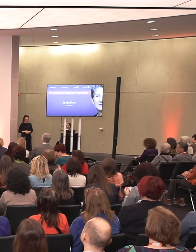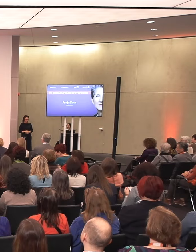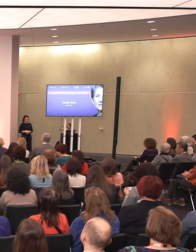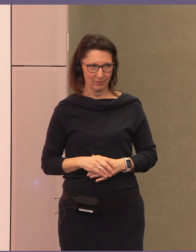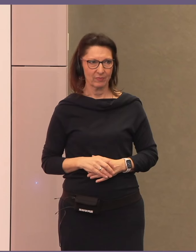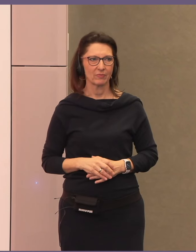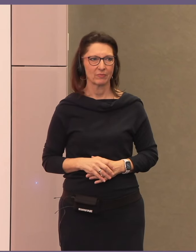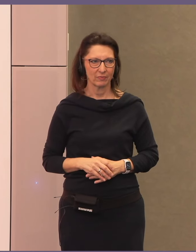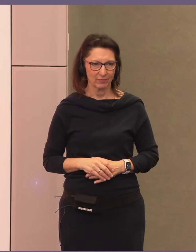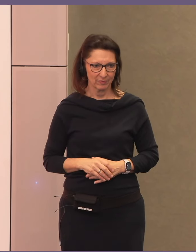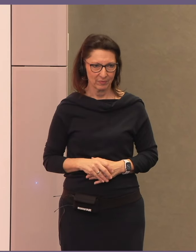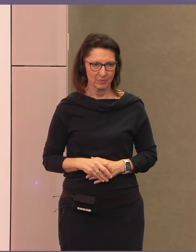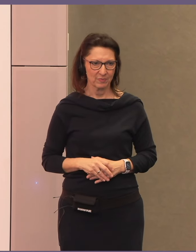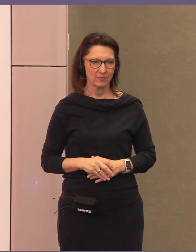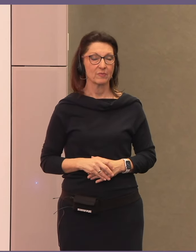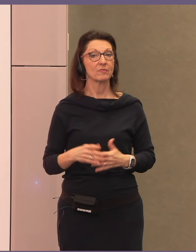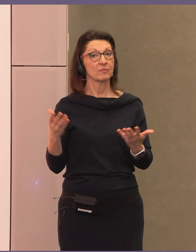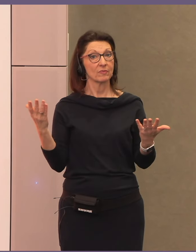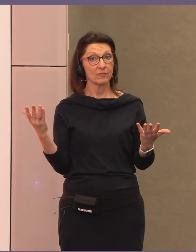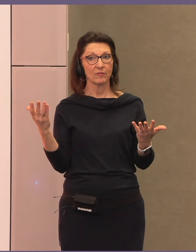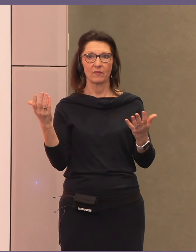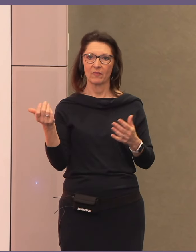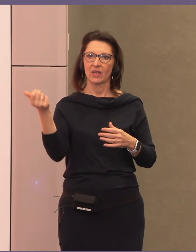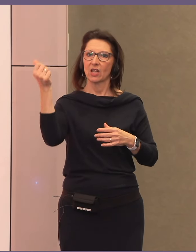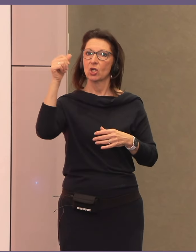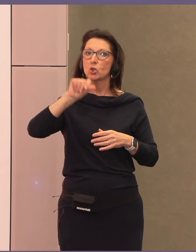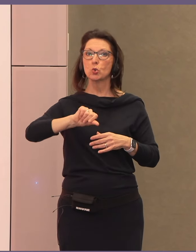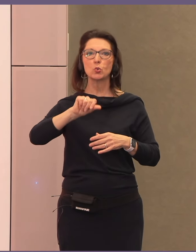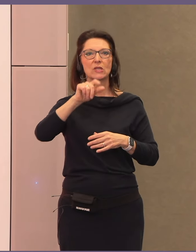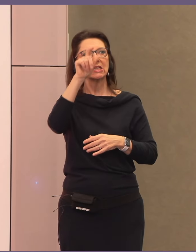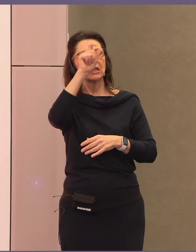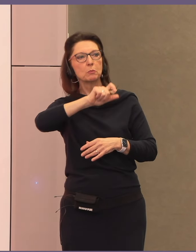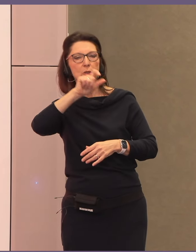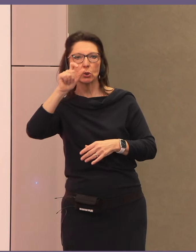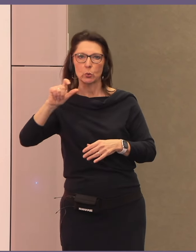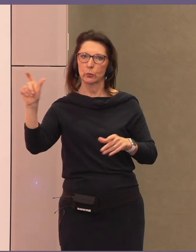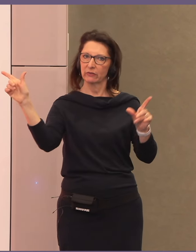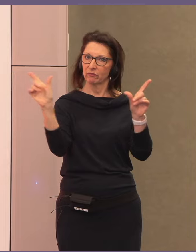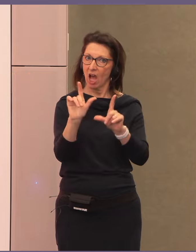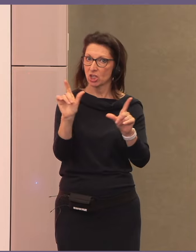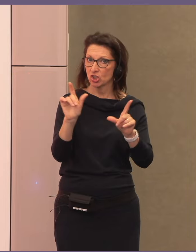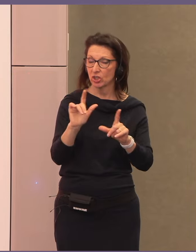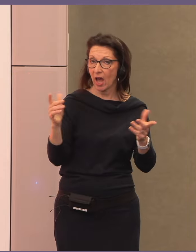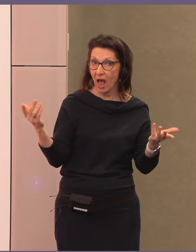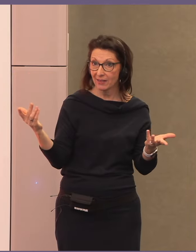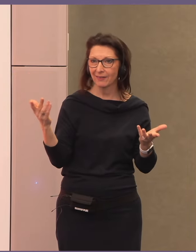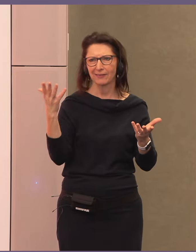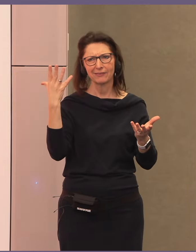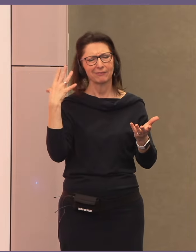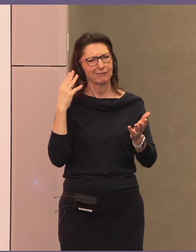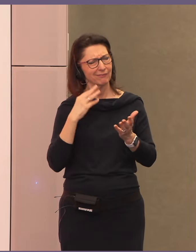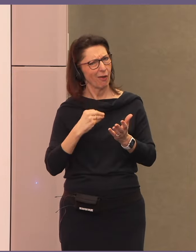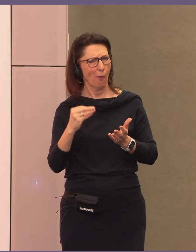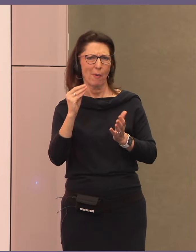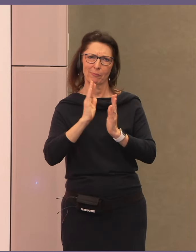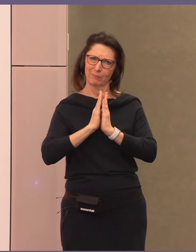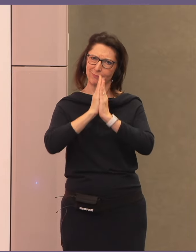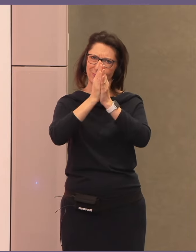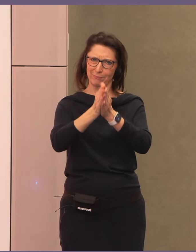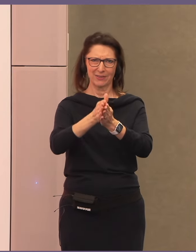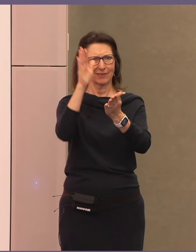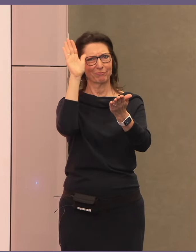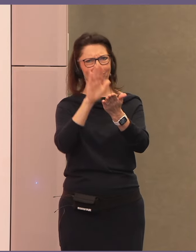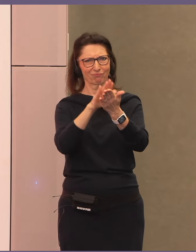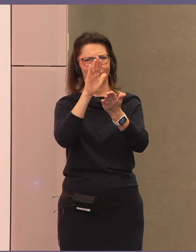Namens der zusätzlichen VeranstalterInnen darf ich noch einmal ersuchen, erstens um einen wirklich kraftvollen Applaus für dich, liebe